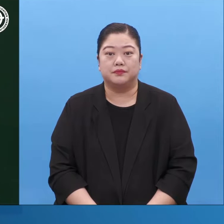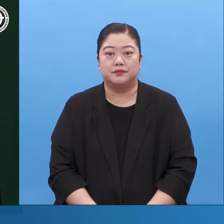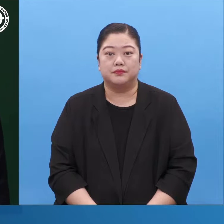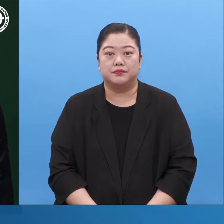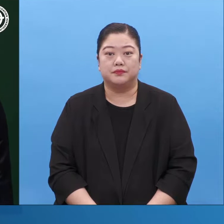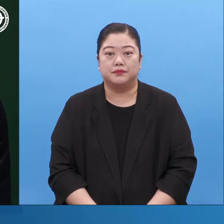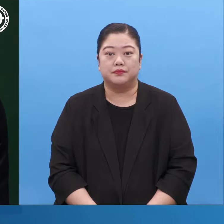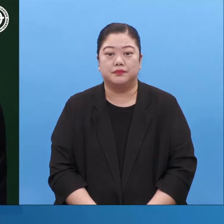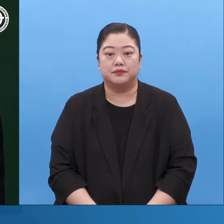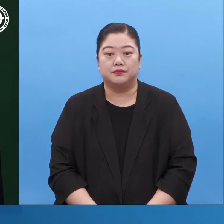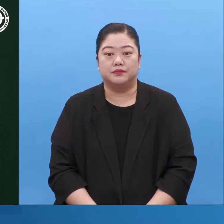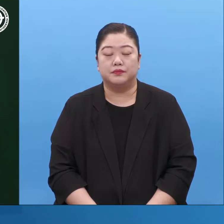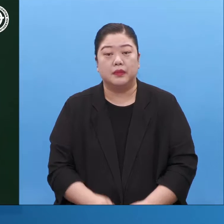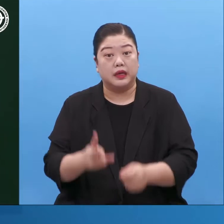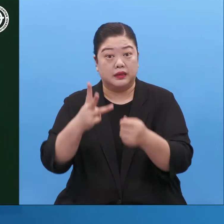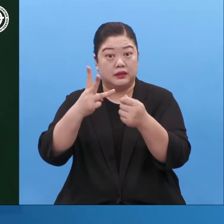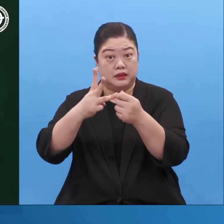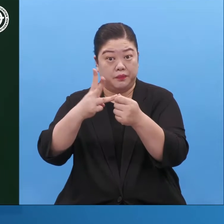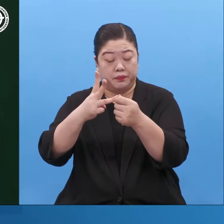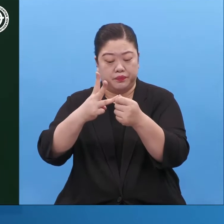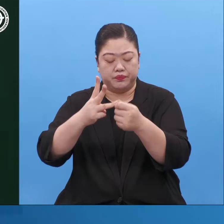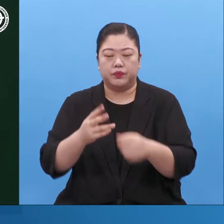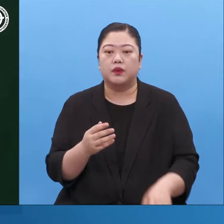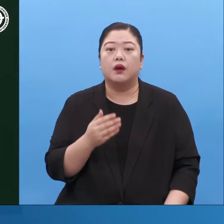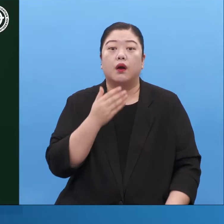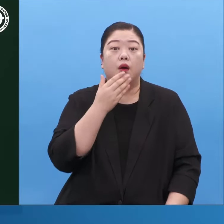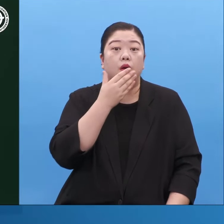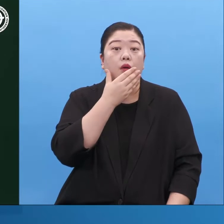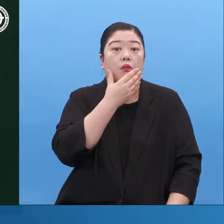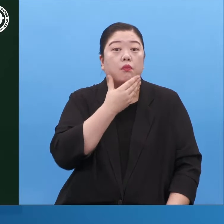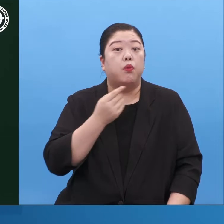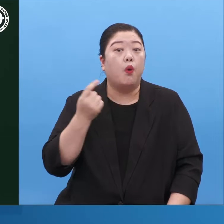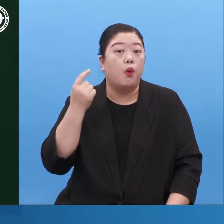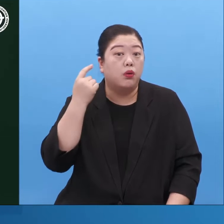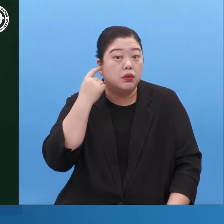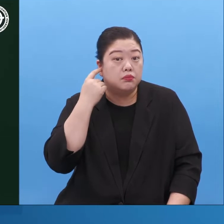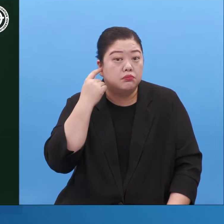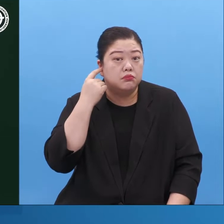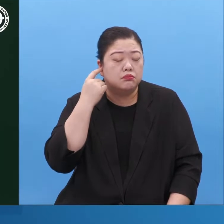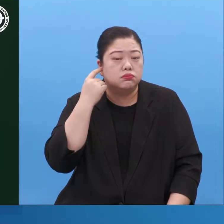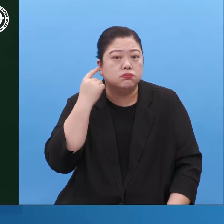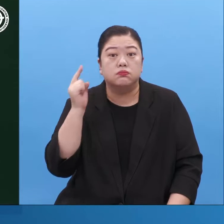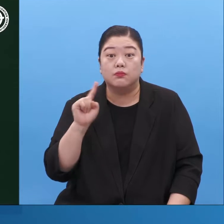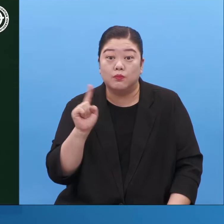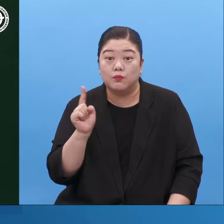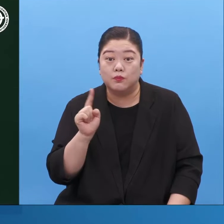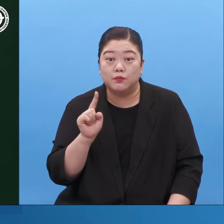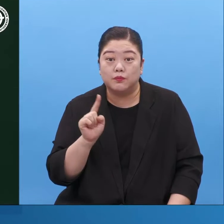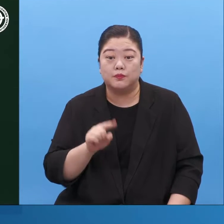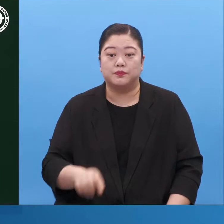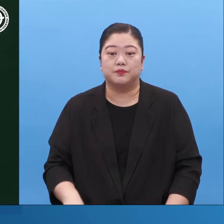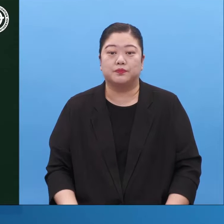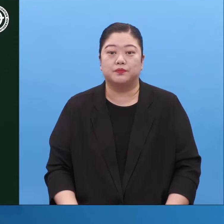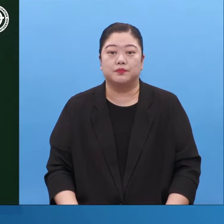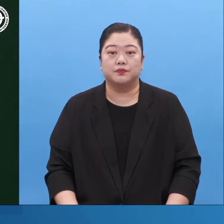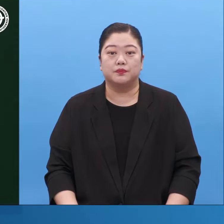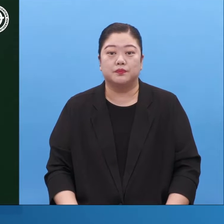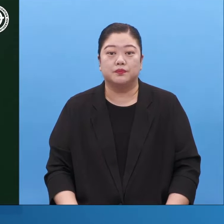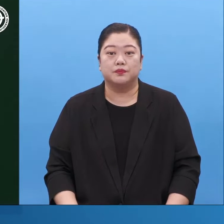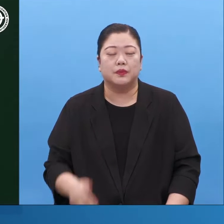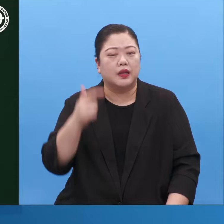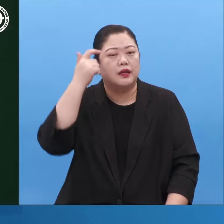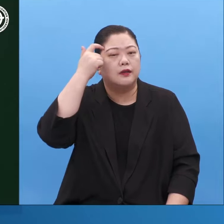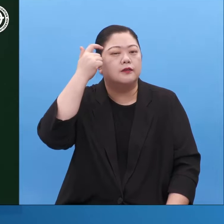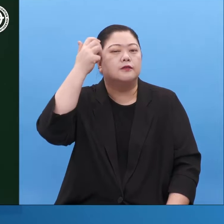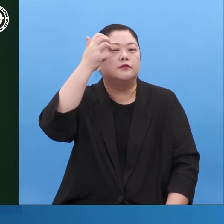이 복음이라고 하는 것은 이 두 개를 움직일 수 있는 굉장한 영적인 힘을 말하는